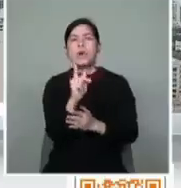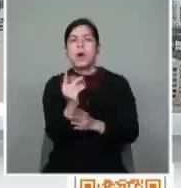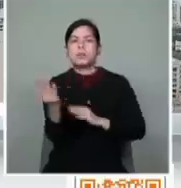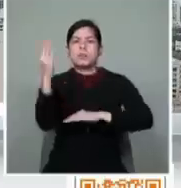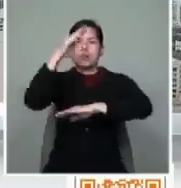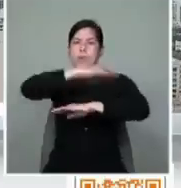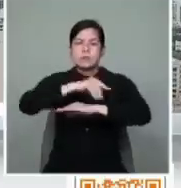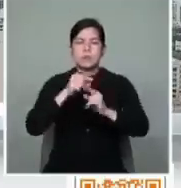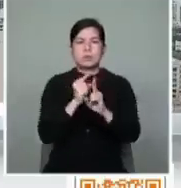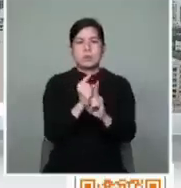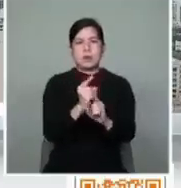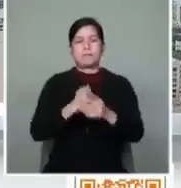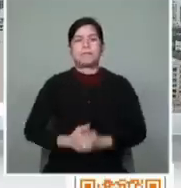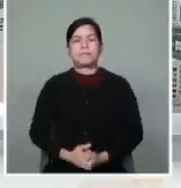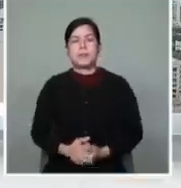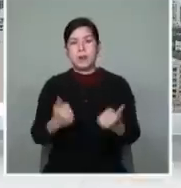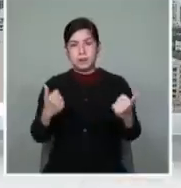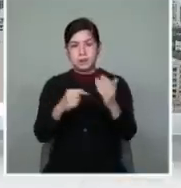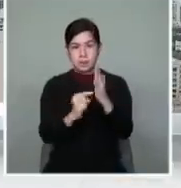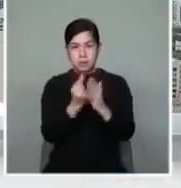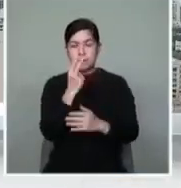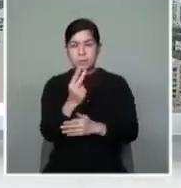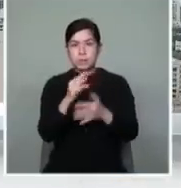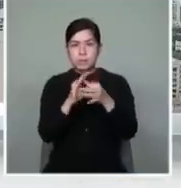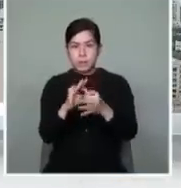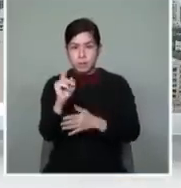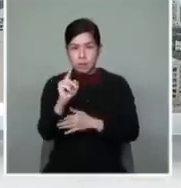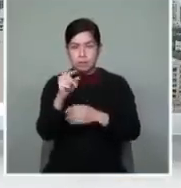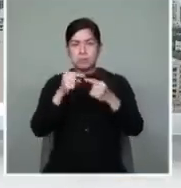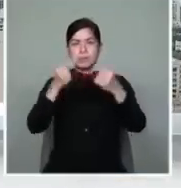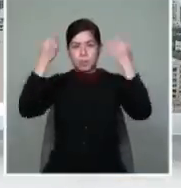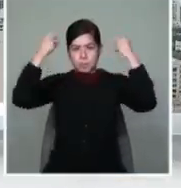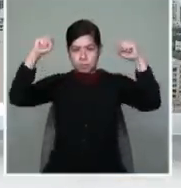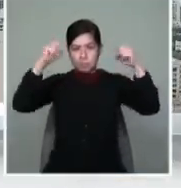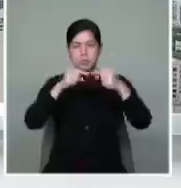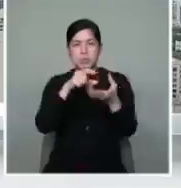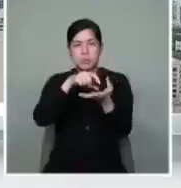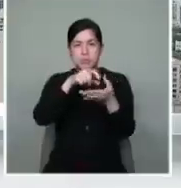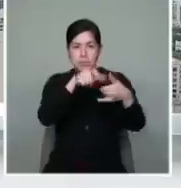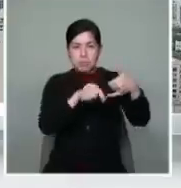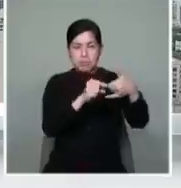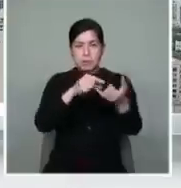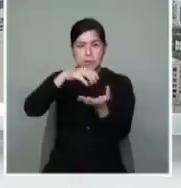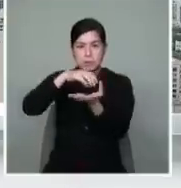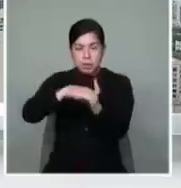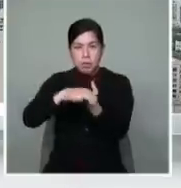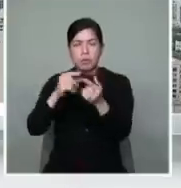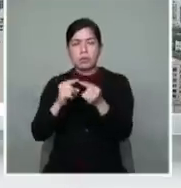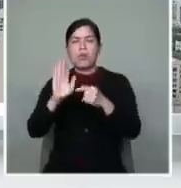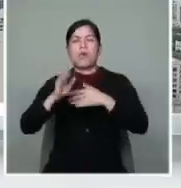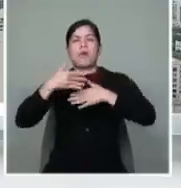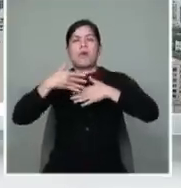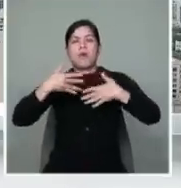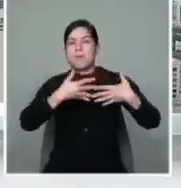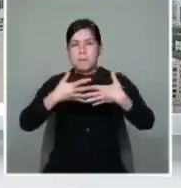ค่ะสำหรับข่าวแรกในช่วงนี้จะนำเสนอกันในรายละเอียดเรื่องของโดนัลด์ทรัมป์และภริยาเมลานีอาทรัมป์นะคะที่ติดไวรัสโควิ